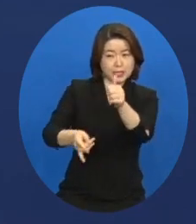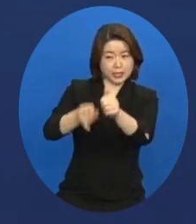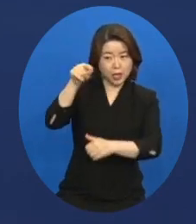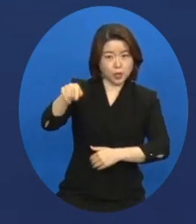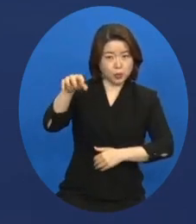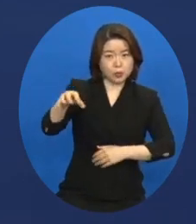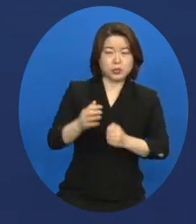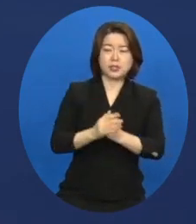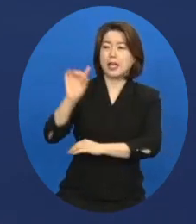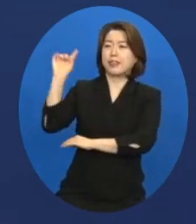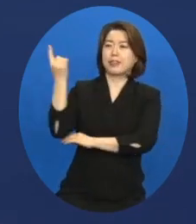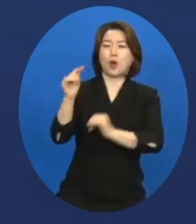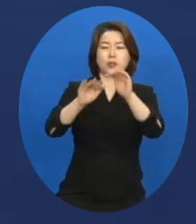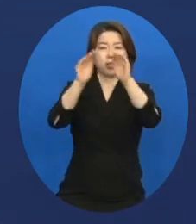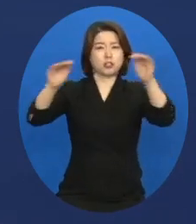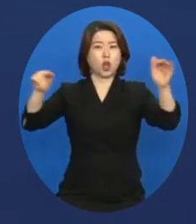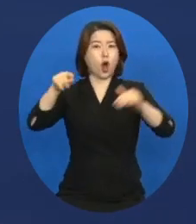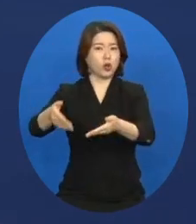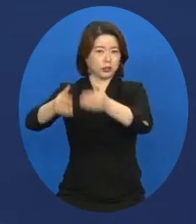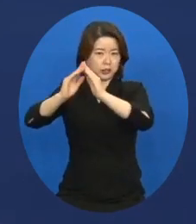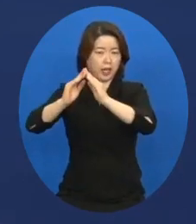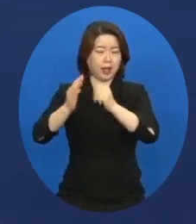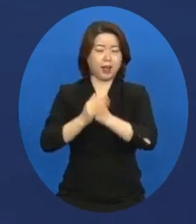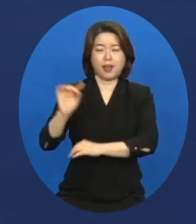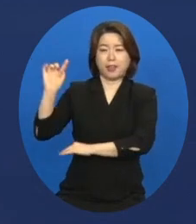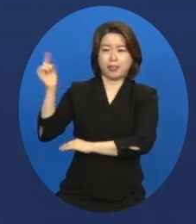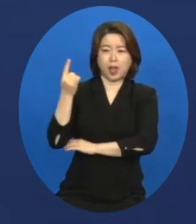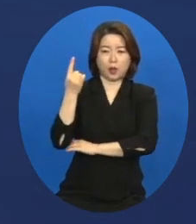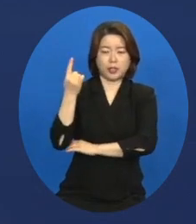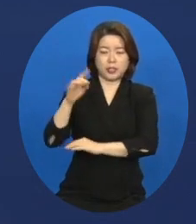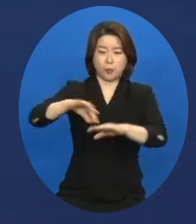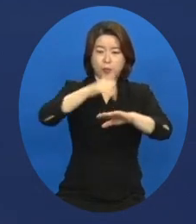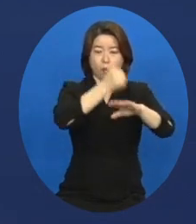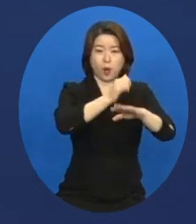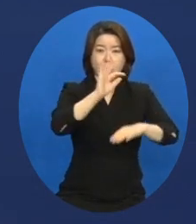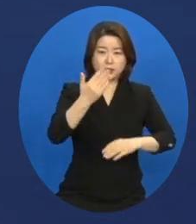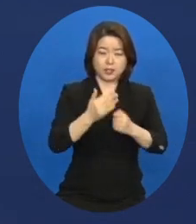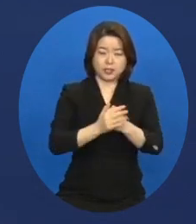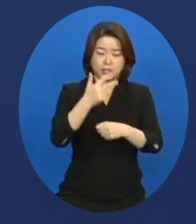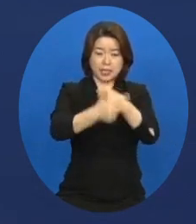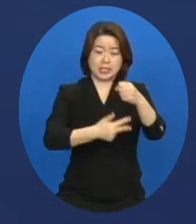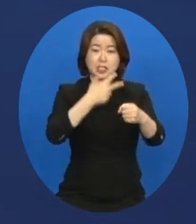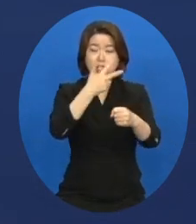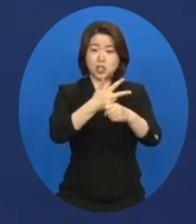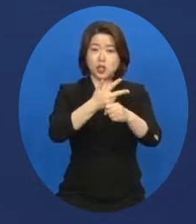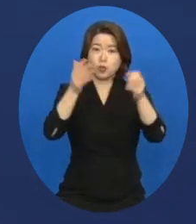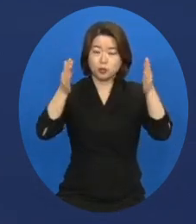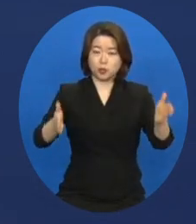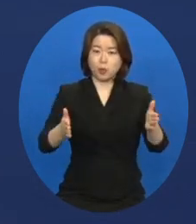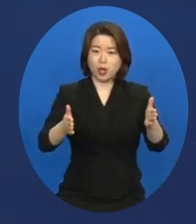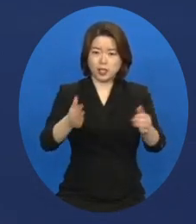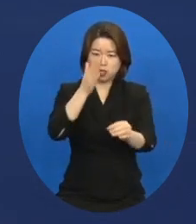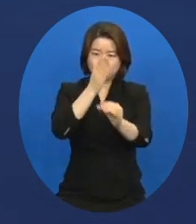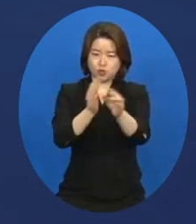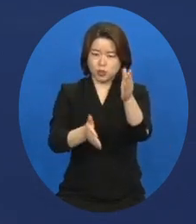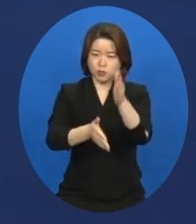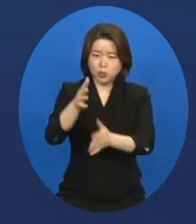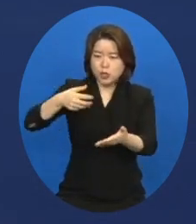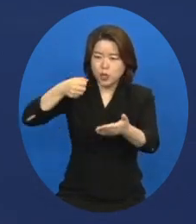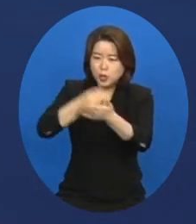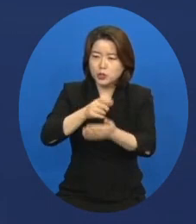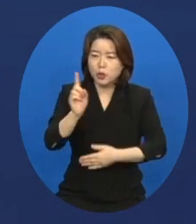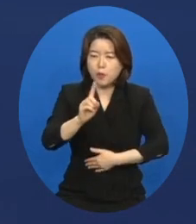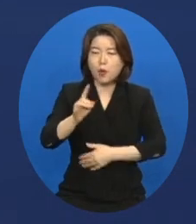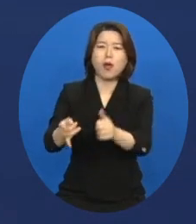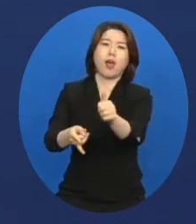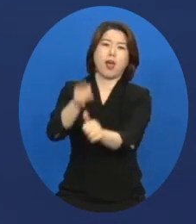됩니다. 다윗이 왕이 되었을 때 7년 동안 가장 먼저 도읍을 정했던 곳이 이 헤브론입니다. 그러니